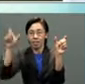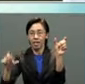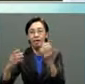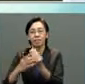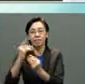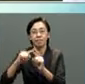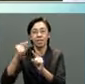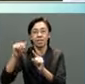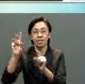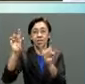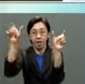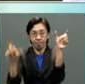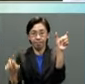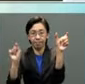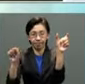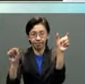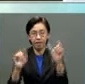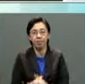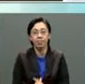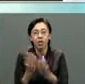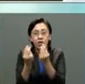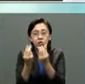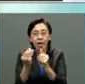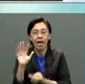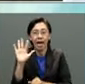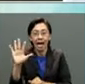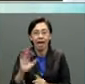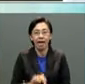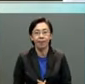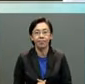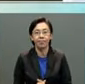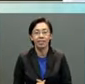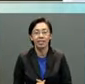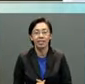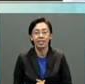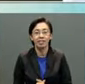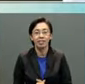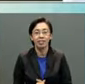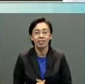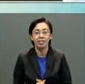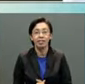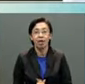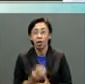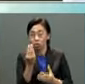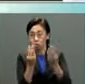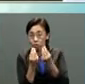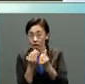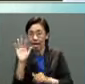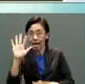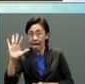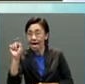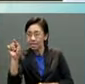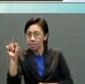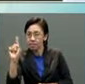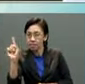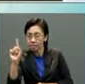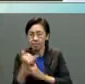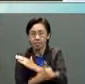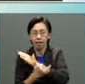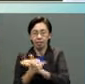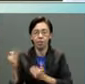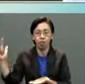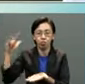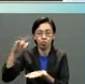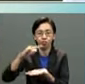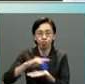ก็เพิ่งจะเริ่มต้นก็จะเห็นตัวเลข5ที่อยู่ตรงกลางๆเนี่ยนะครับคือผู้ป่วยที่เดินทางมาจากต่างประเทศ